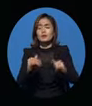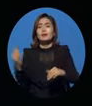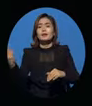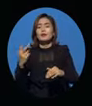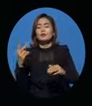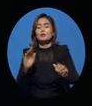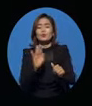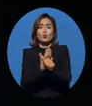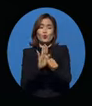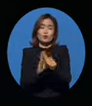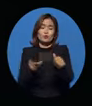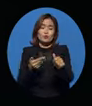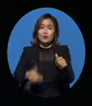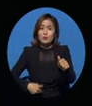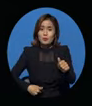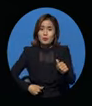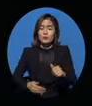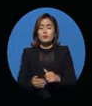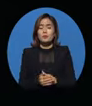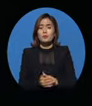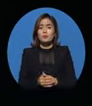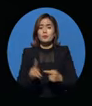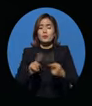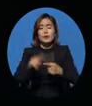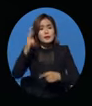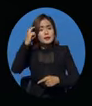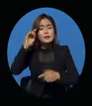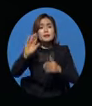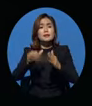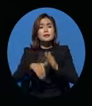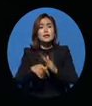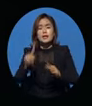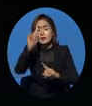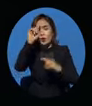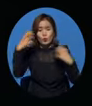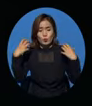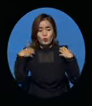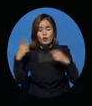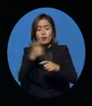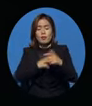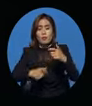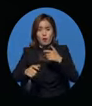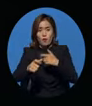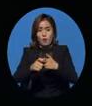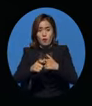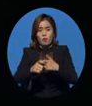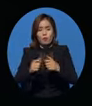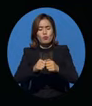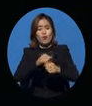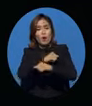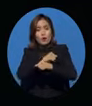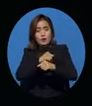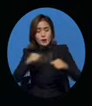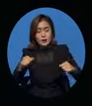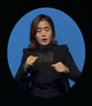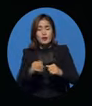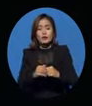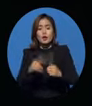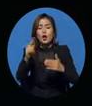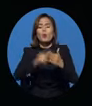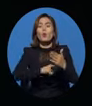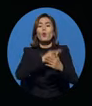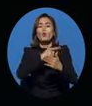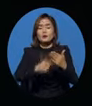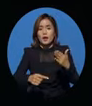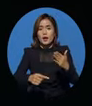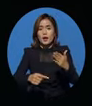살게 해야 될 거 아닙니까 저는 그런 걸 생각한다면 정부가 더 과감한 아 그런 보상과